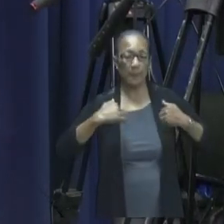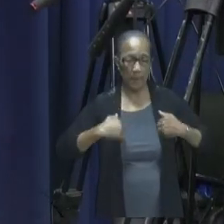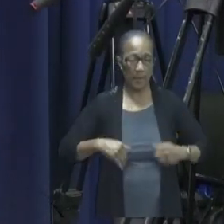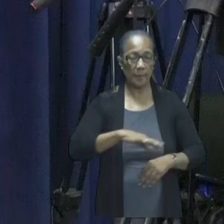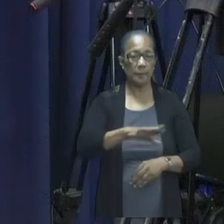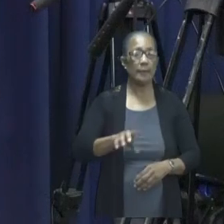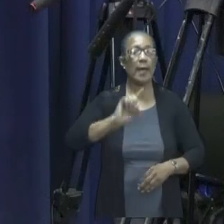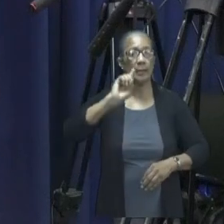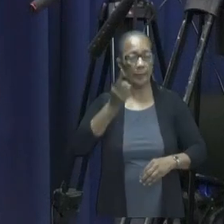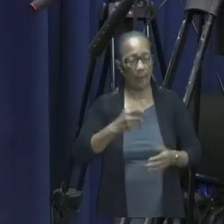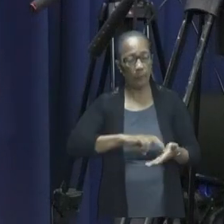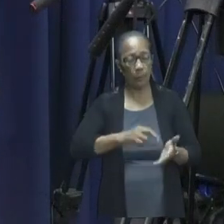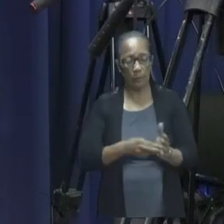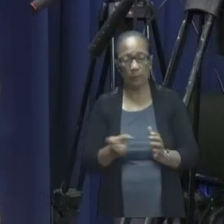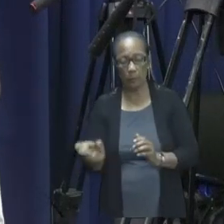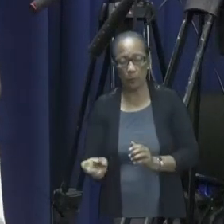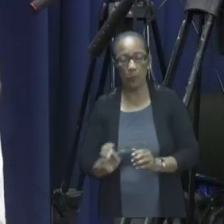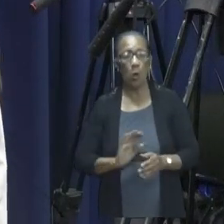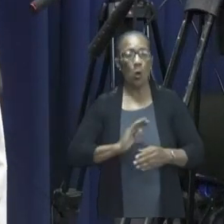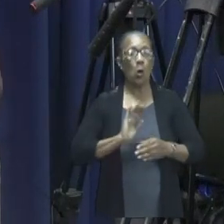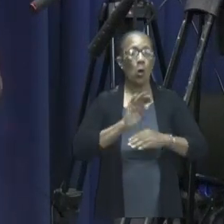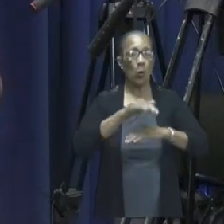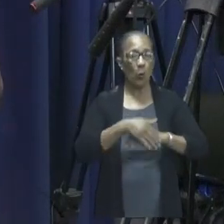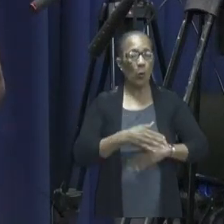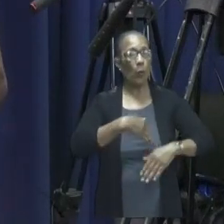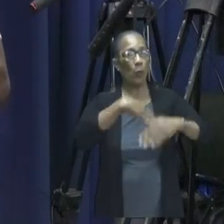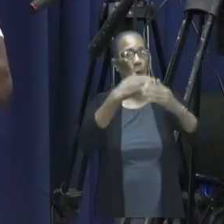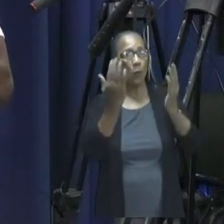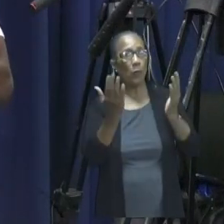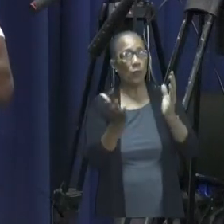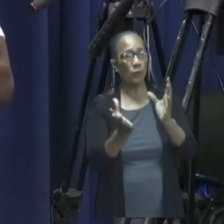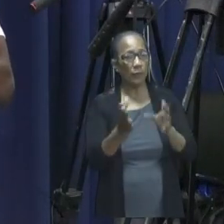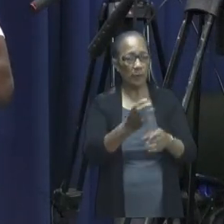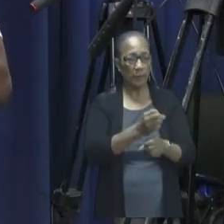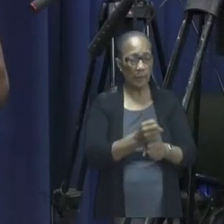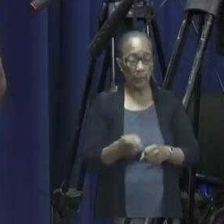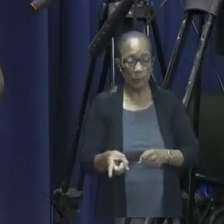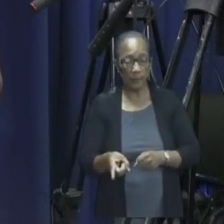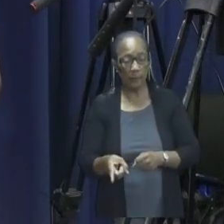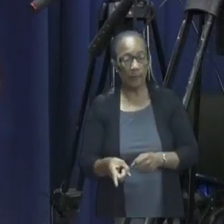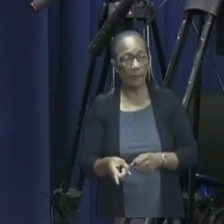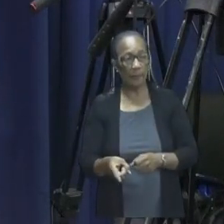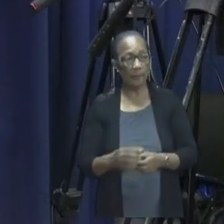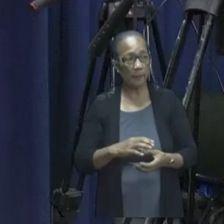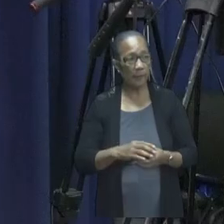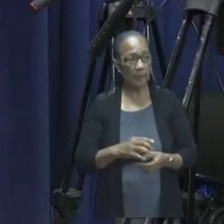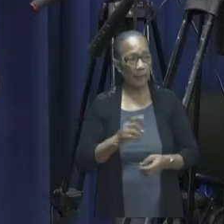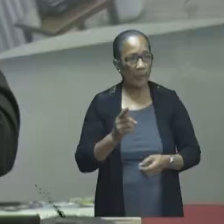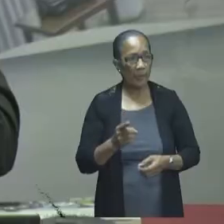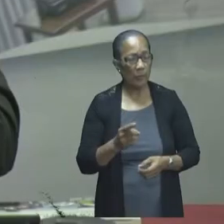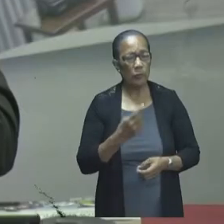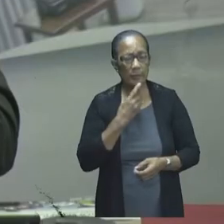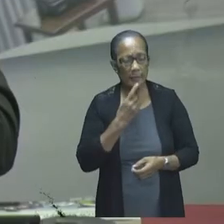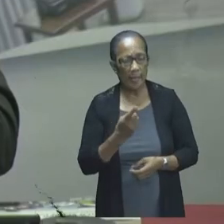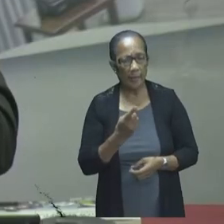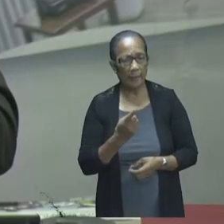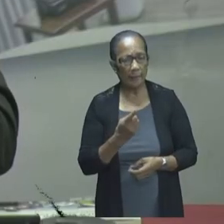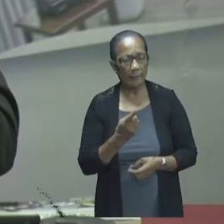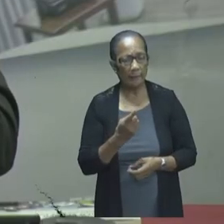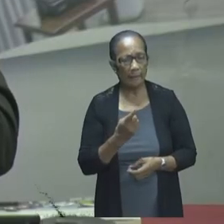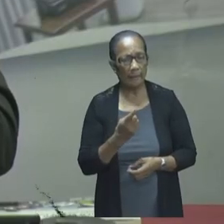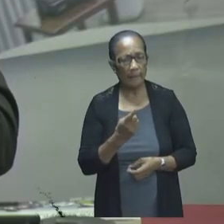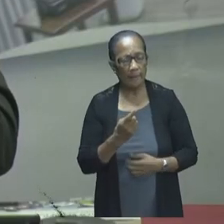over carbon credits minister is gaf aan dat